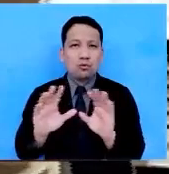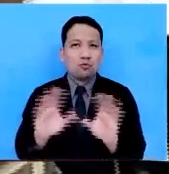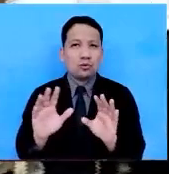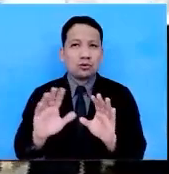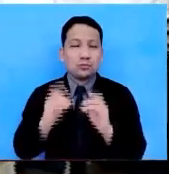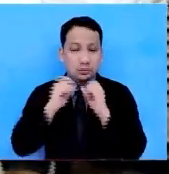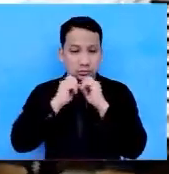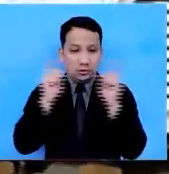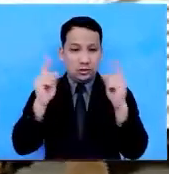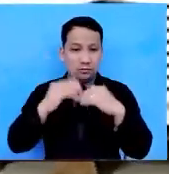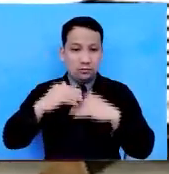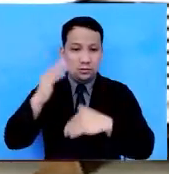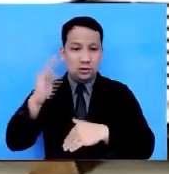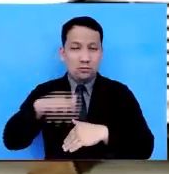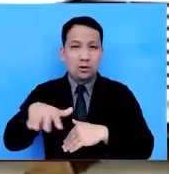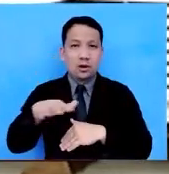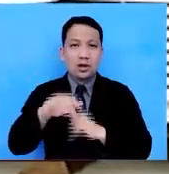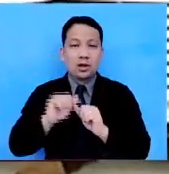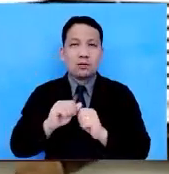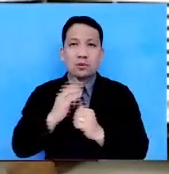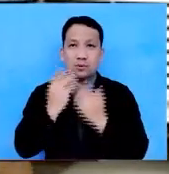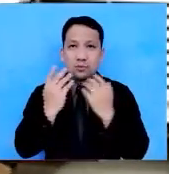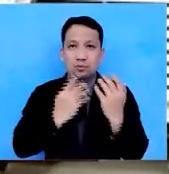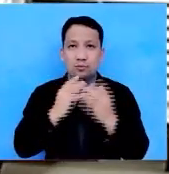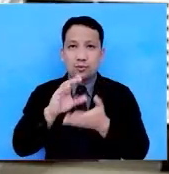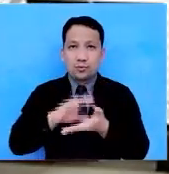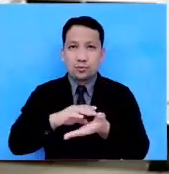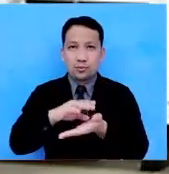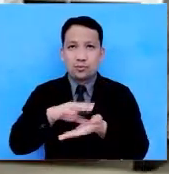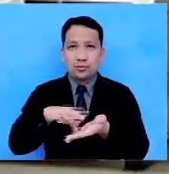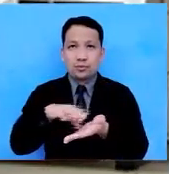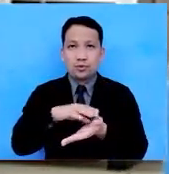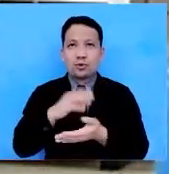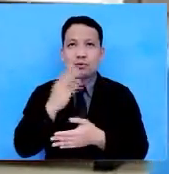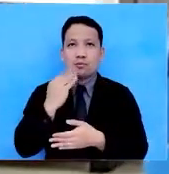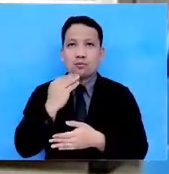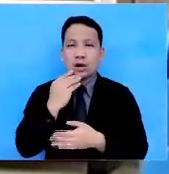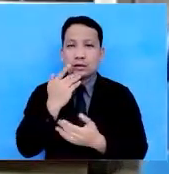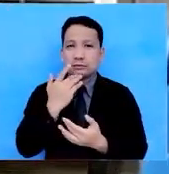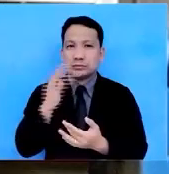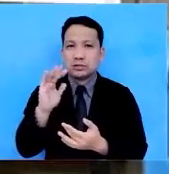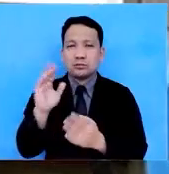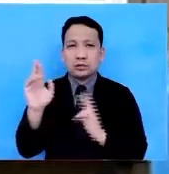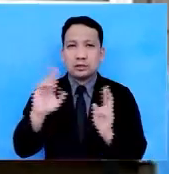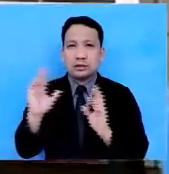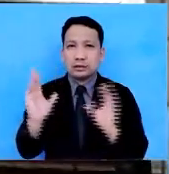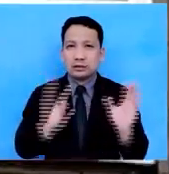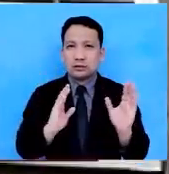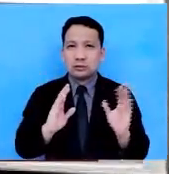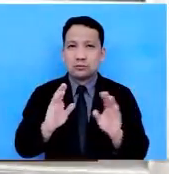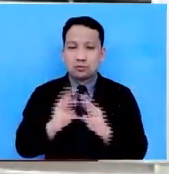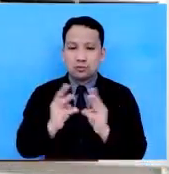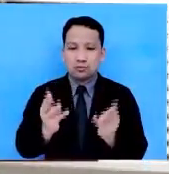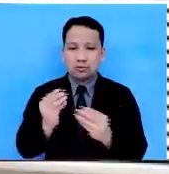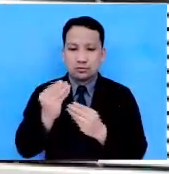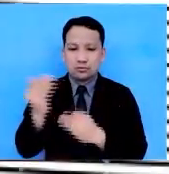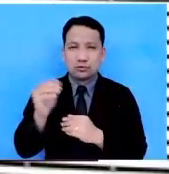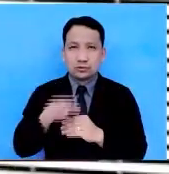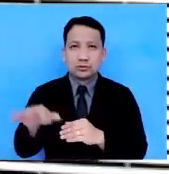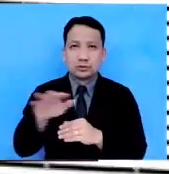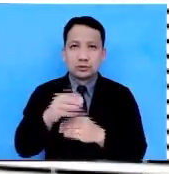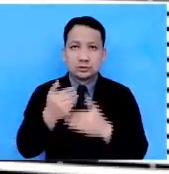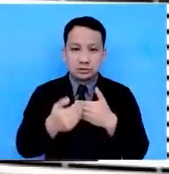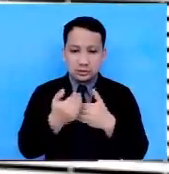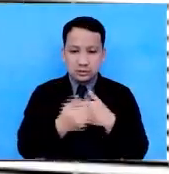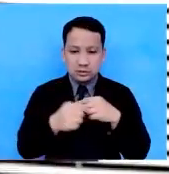tumaas na ang presyo ng birthday cake. Bago nyo kasi malasap ang sarap, ihanda muna ang inyong wallet. Gaya nga sa bake shop na ito